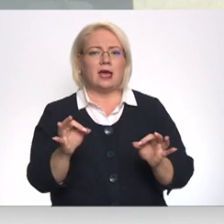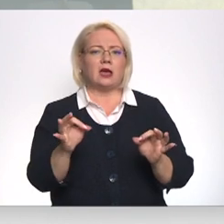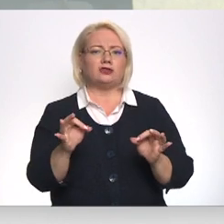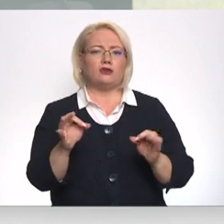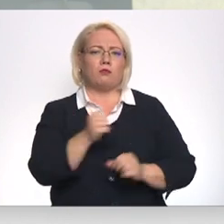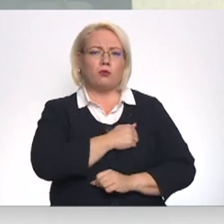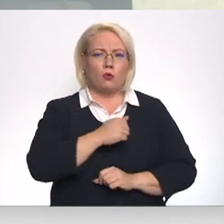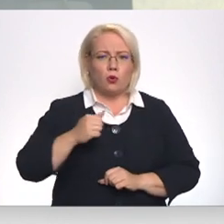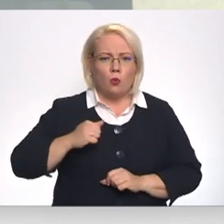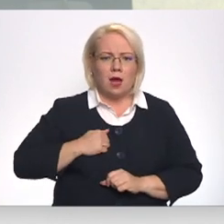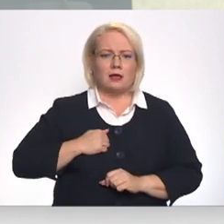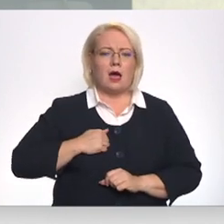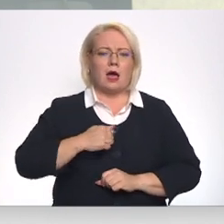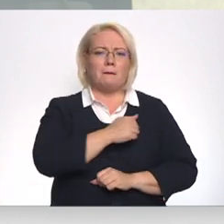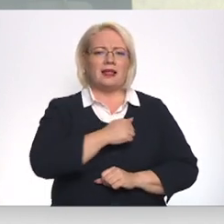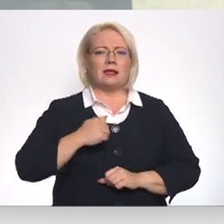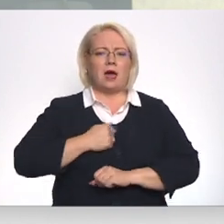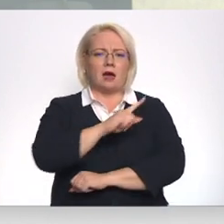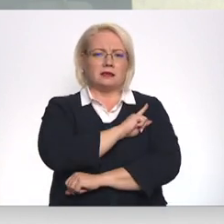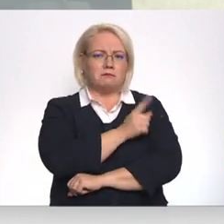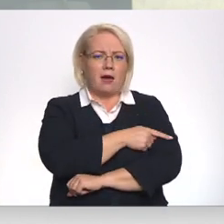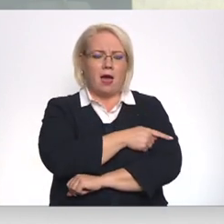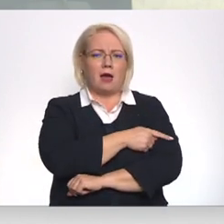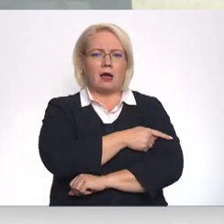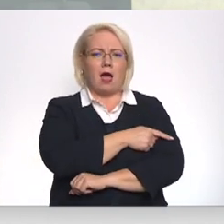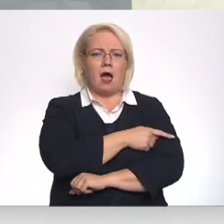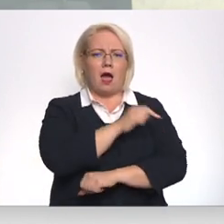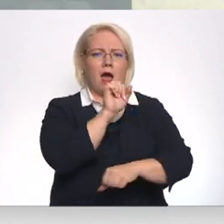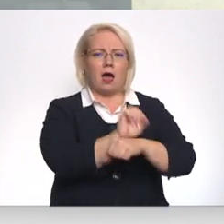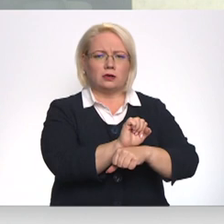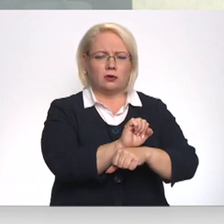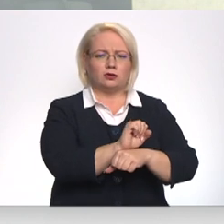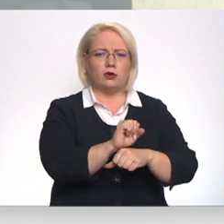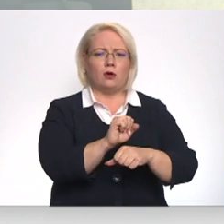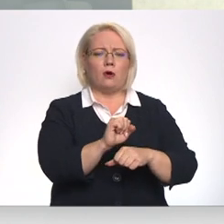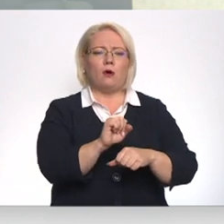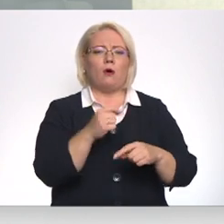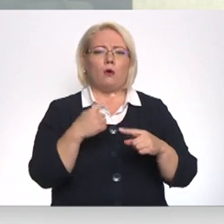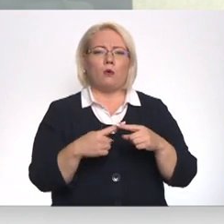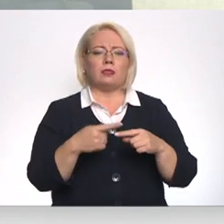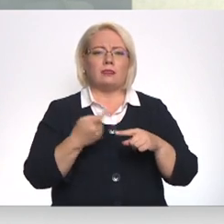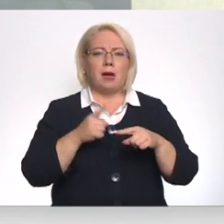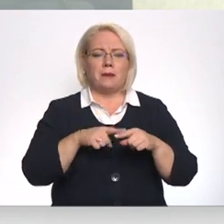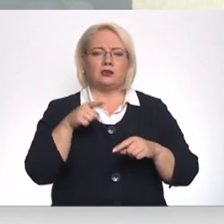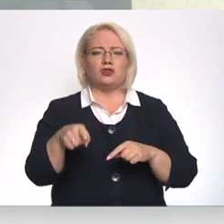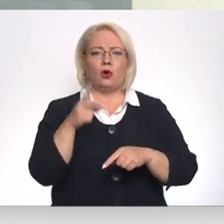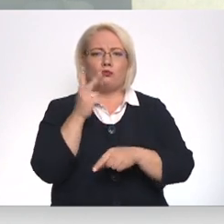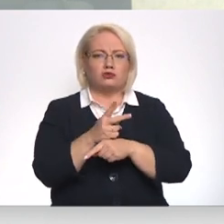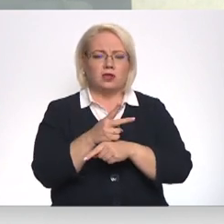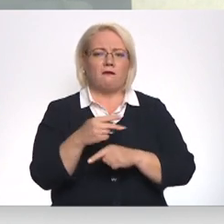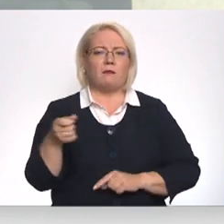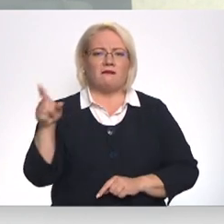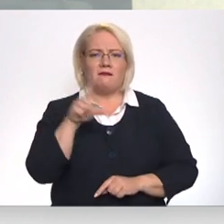konvencionāli bruņota militāra spēka kavēšanu un aizturēšanu. Tāpēc šie vingrinājumi būs